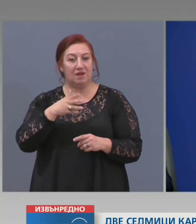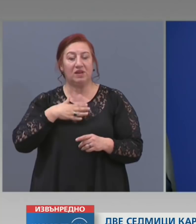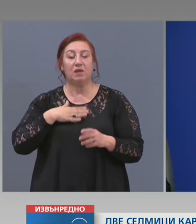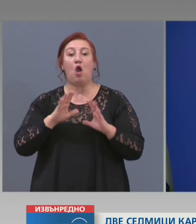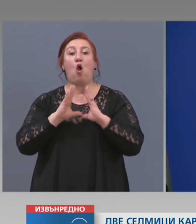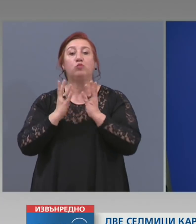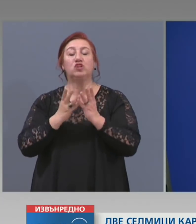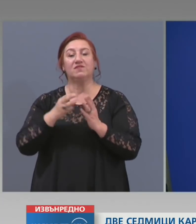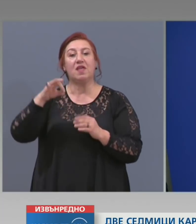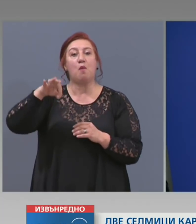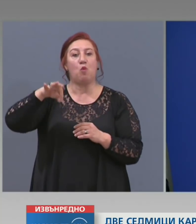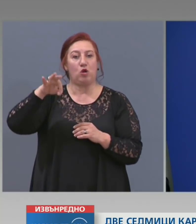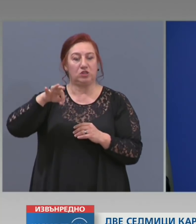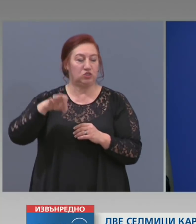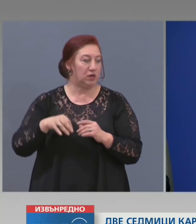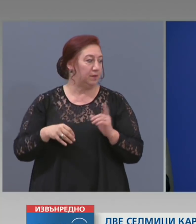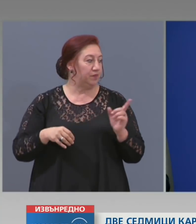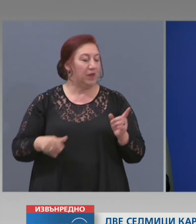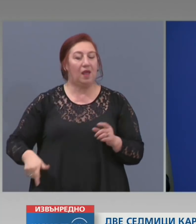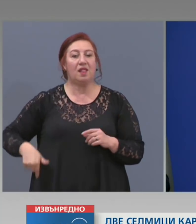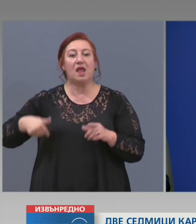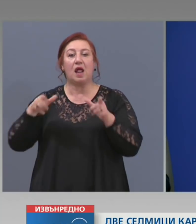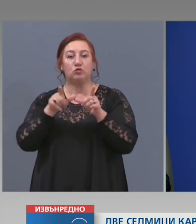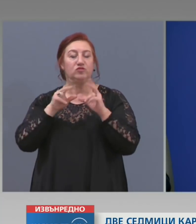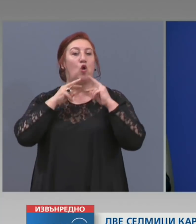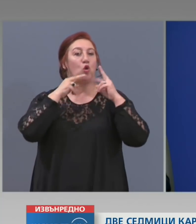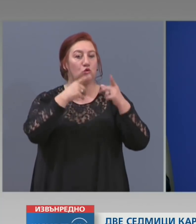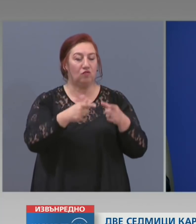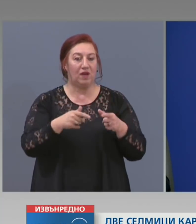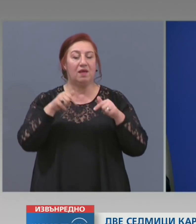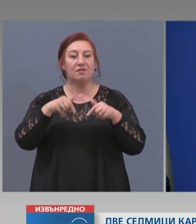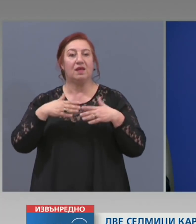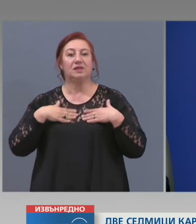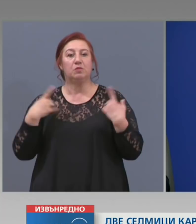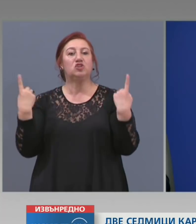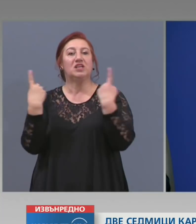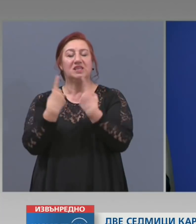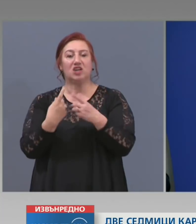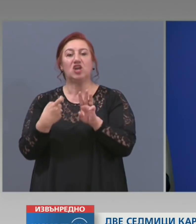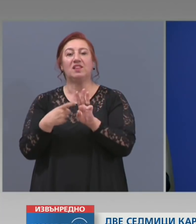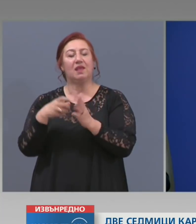Така. Днес една от срещите, която проведе щаба, беше точно с